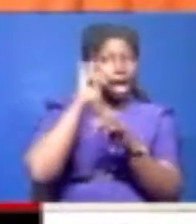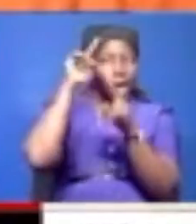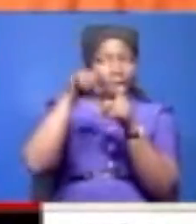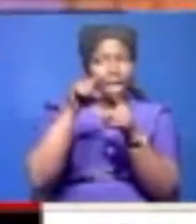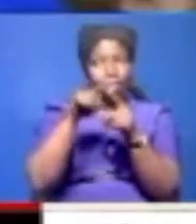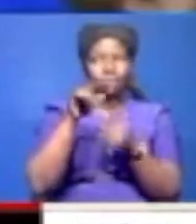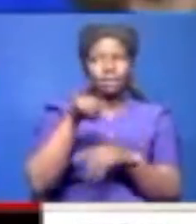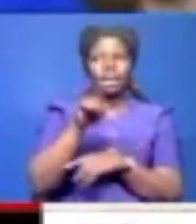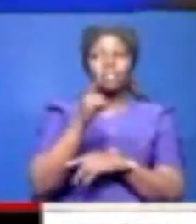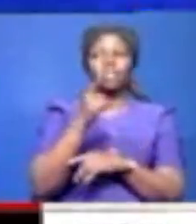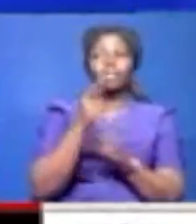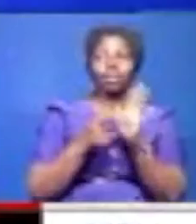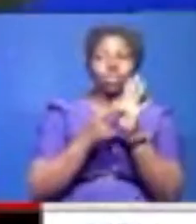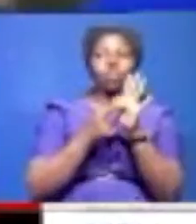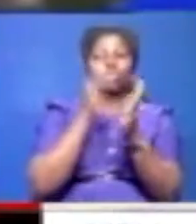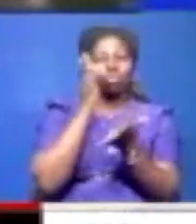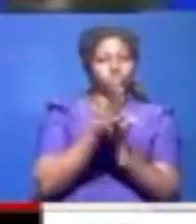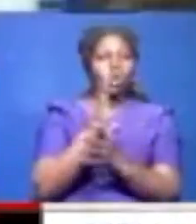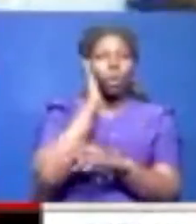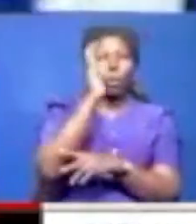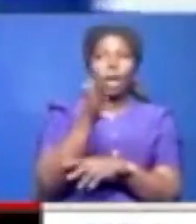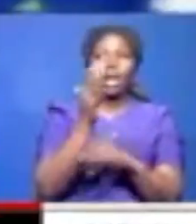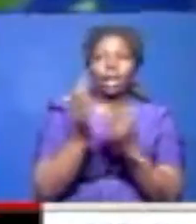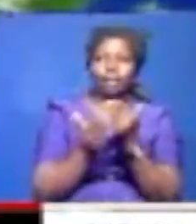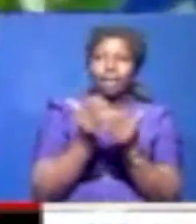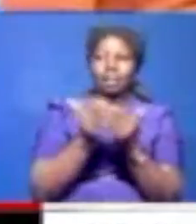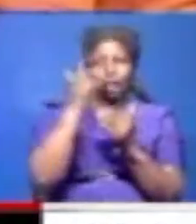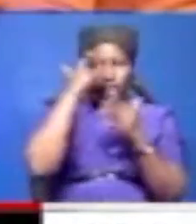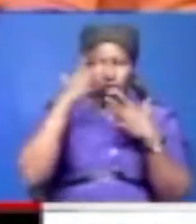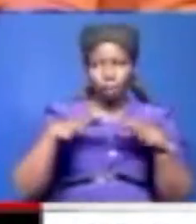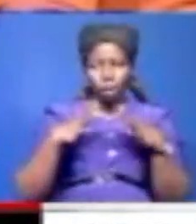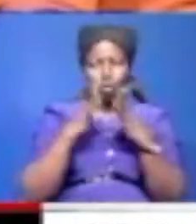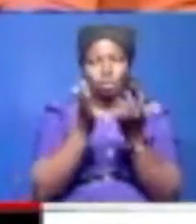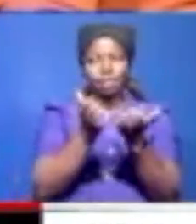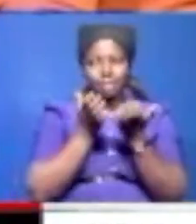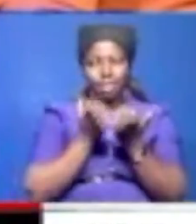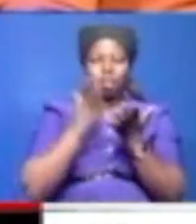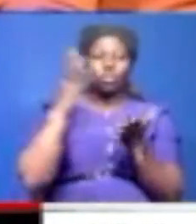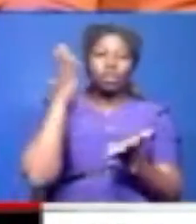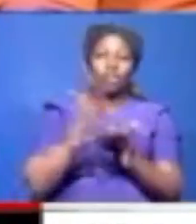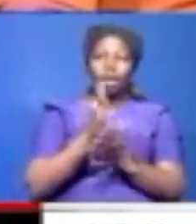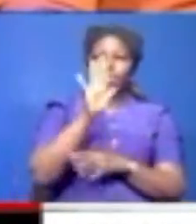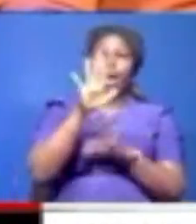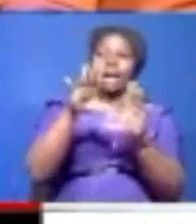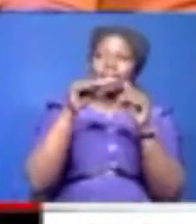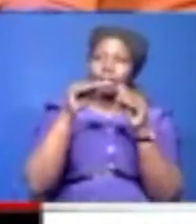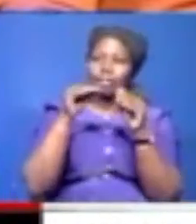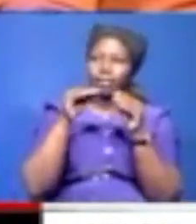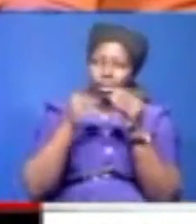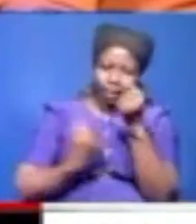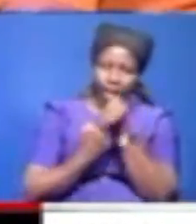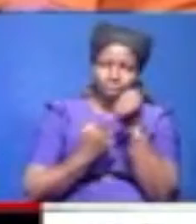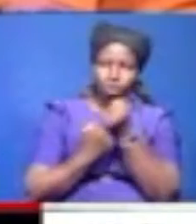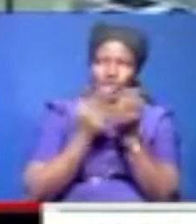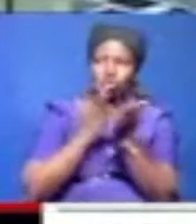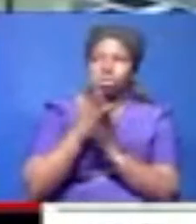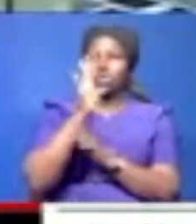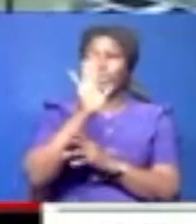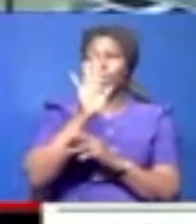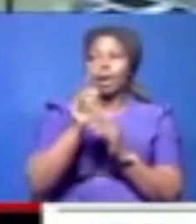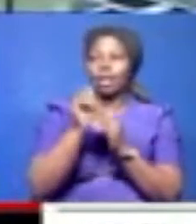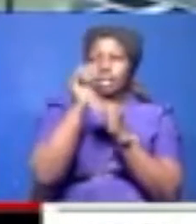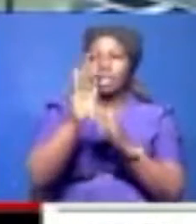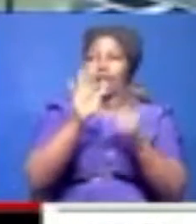kuwa atashughulikia maslahi ya wenyeji. Akikubali kuidhinishwa kwake, Wanyonyi kupitia kiongozi wa kampeni Ben Monyonyo